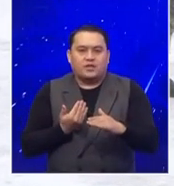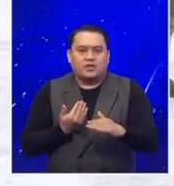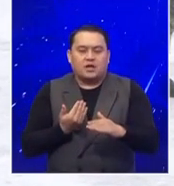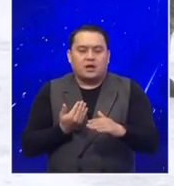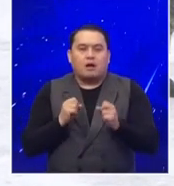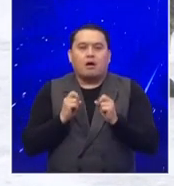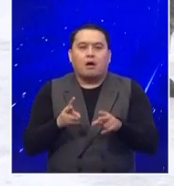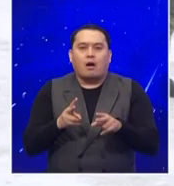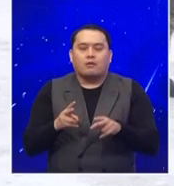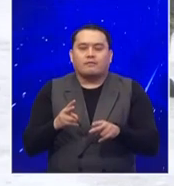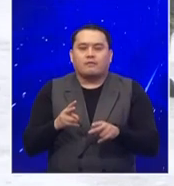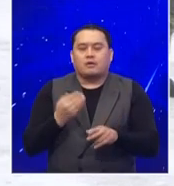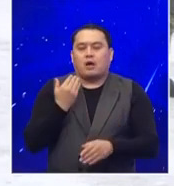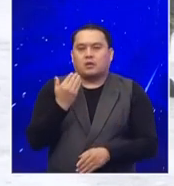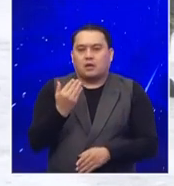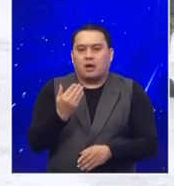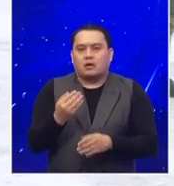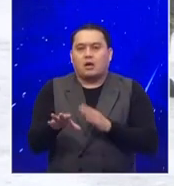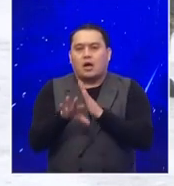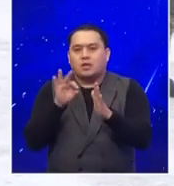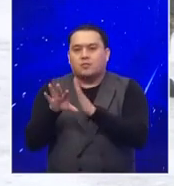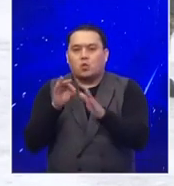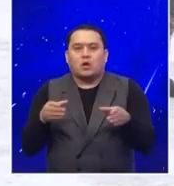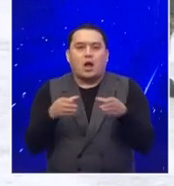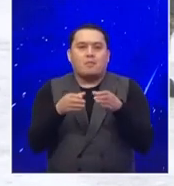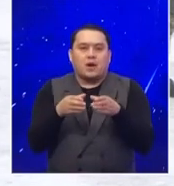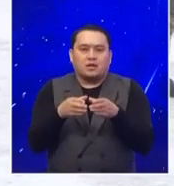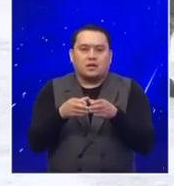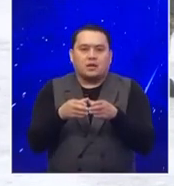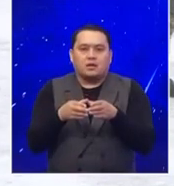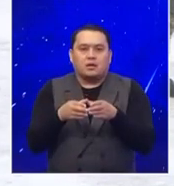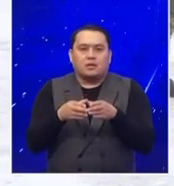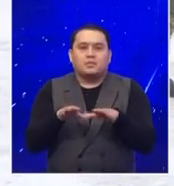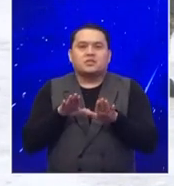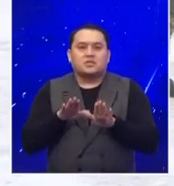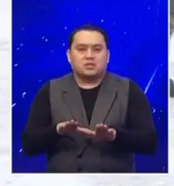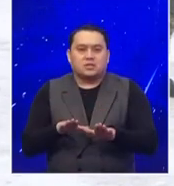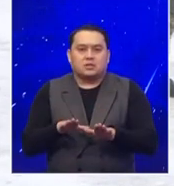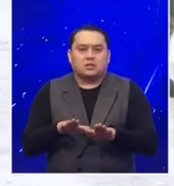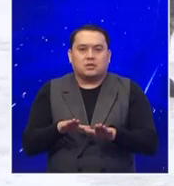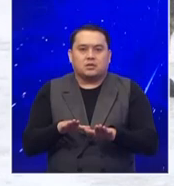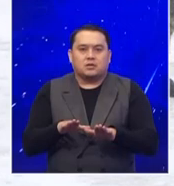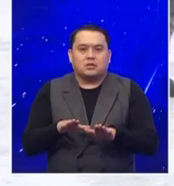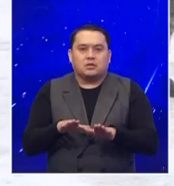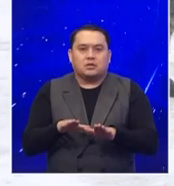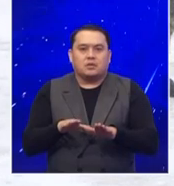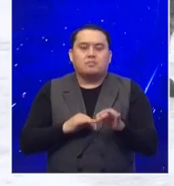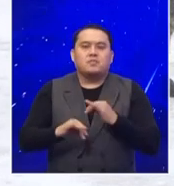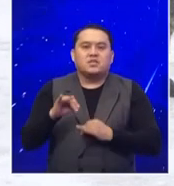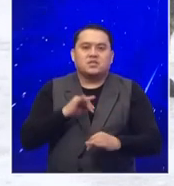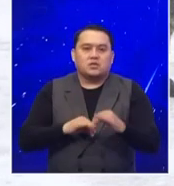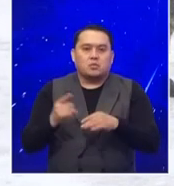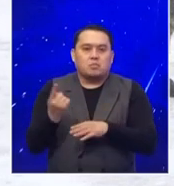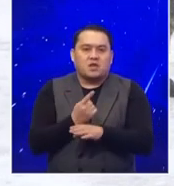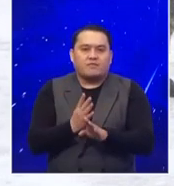уже когда непосредственно отборные команды едут для призывные пункты, уже непосредственно беседуют. В